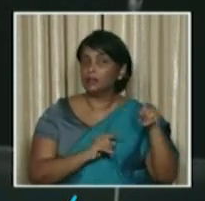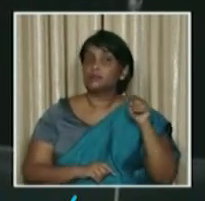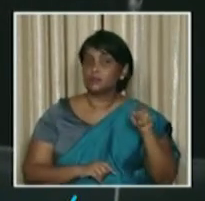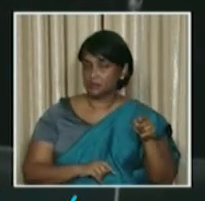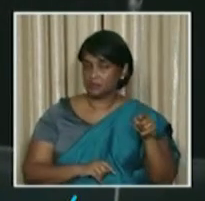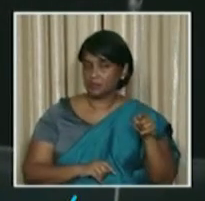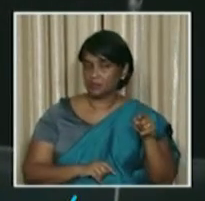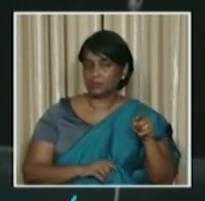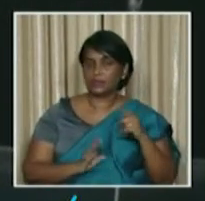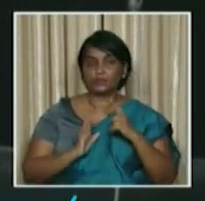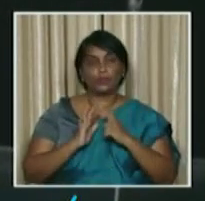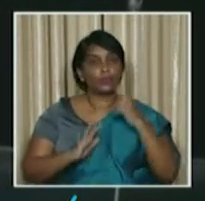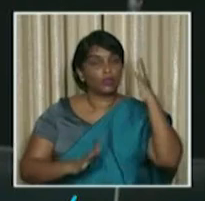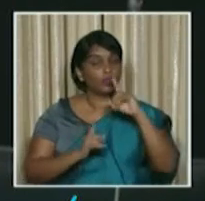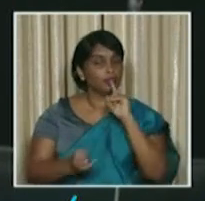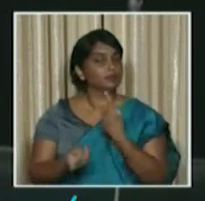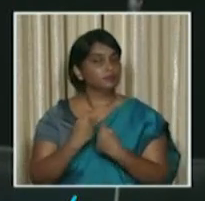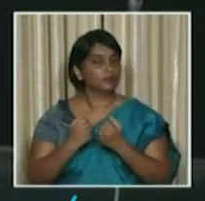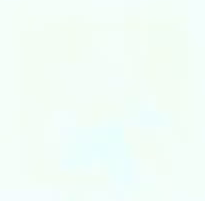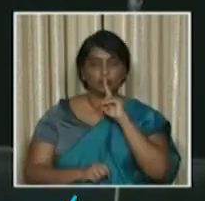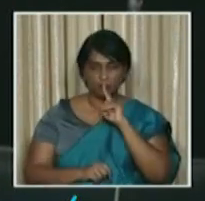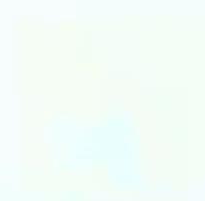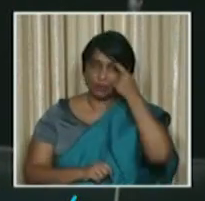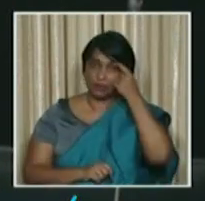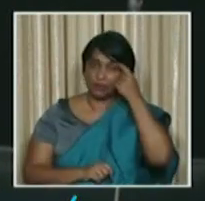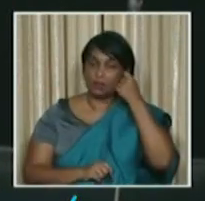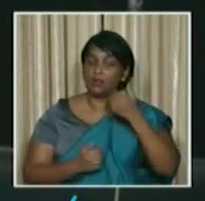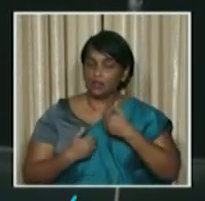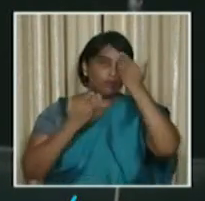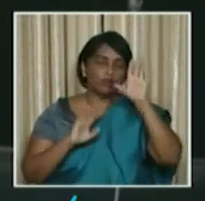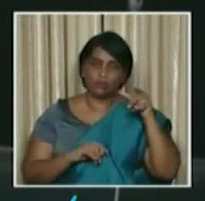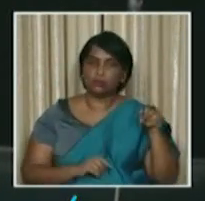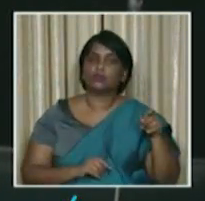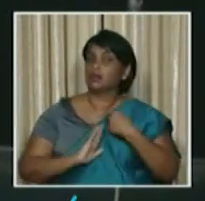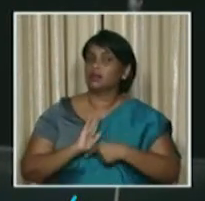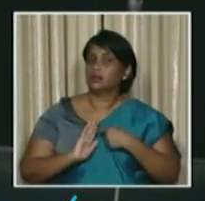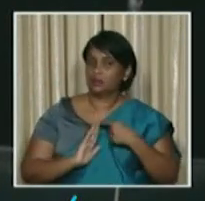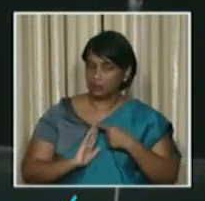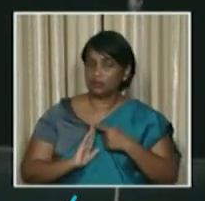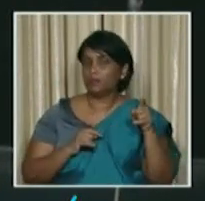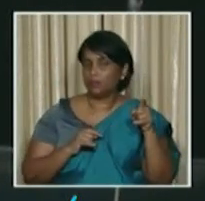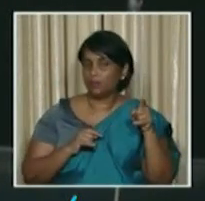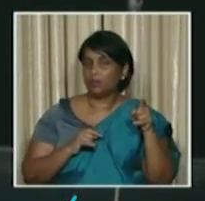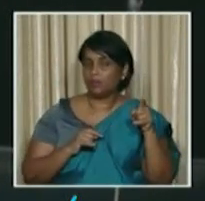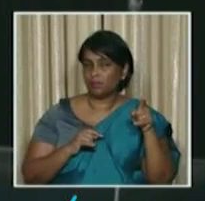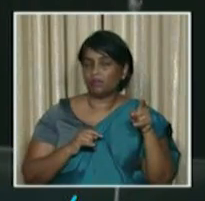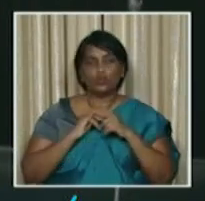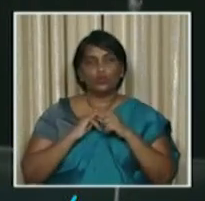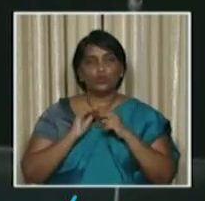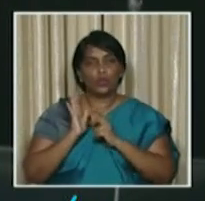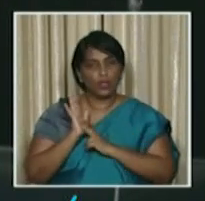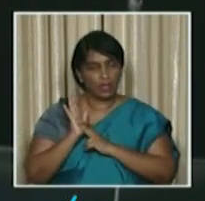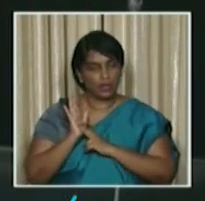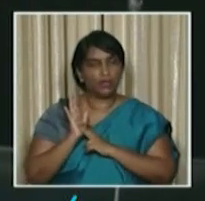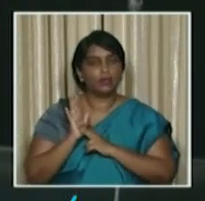සිද්ධ වෙන්නේ. දැන් ජාත්‍යන්තර පරීක්ෂණයකට යනවයි කියලා කියන්නේ අපි විවෘත කරනවා අපේ රට ජාත්‍යන්තරයේ UNHCR එකේ